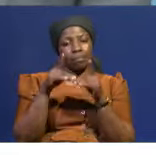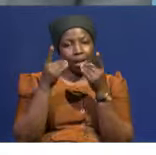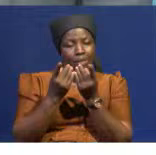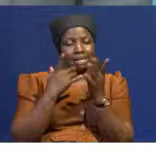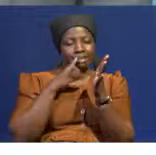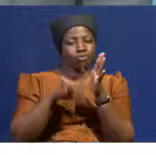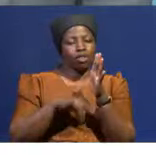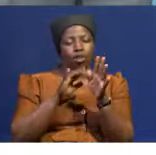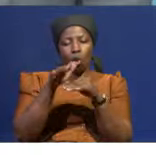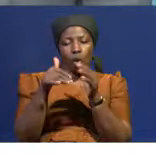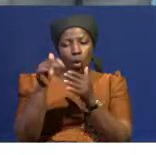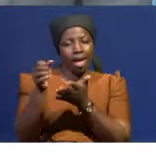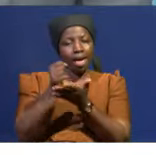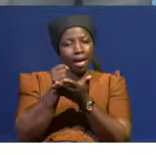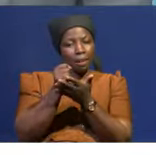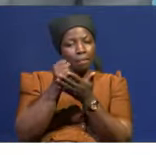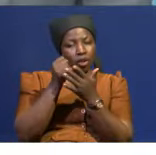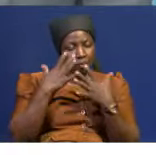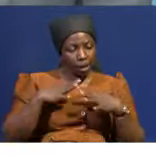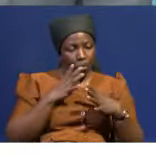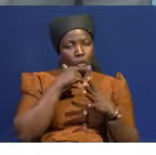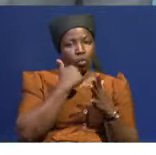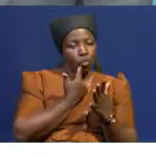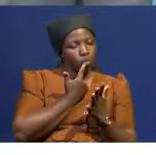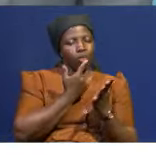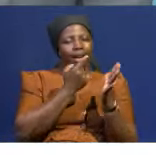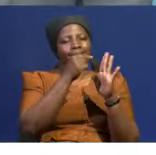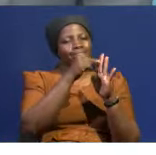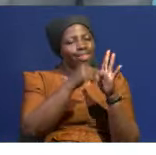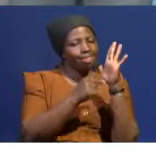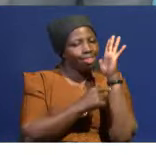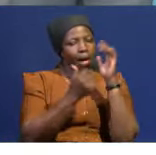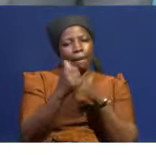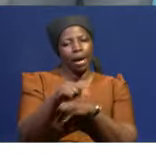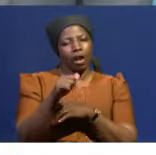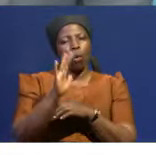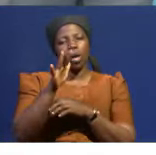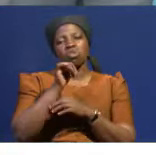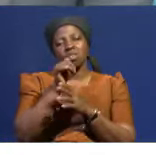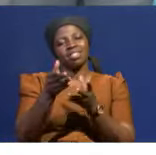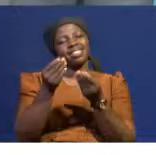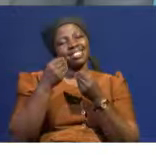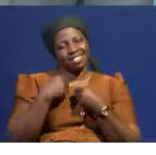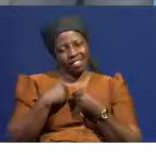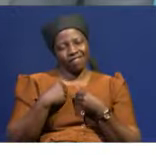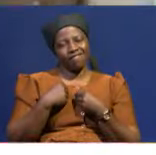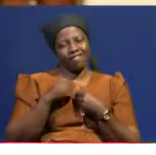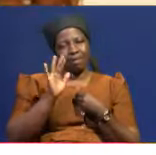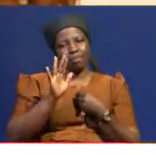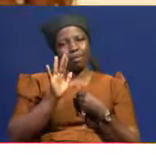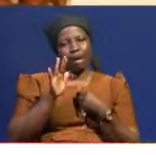hawajaorodheshwa hawatapokea huduma za halmashauri hiyo na hata ikiwa watajisajili kibinafsi.